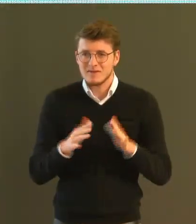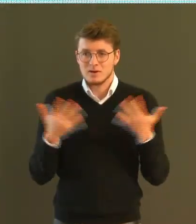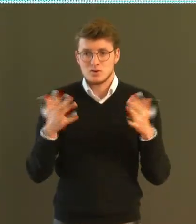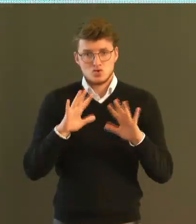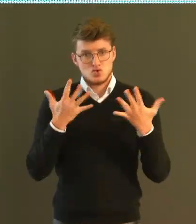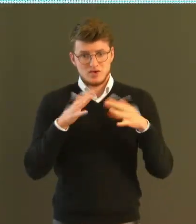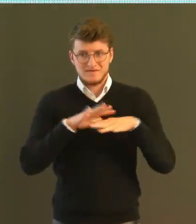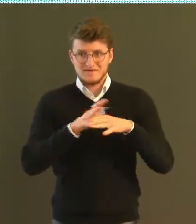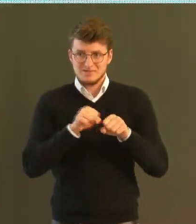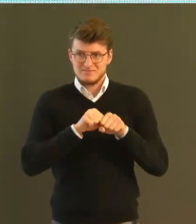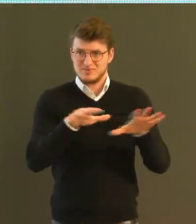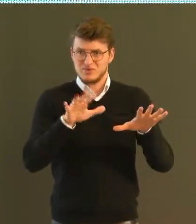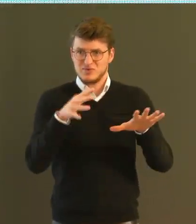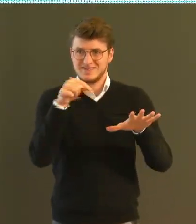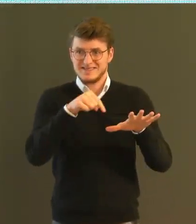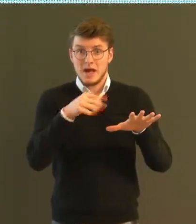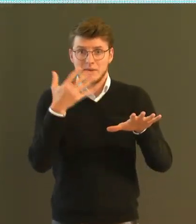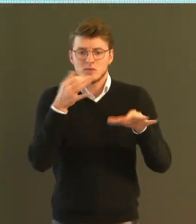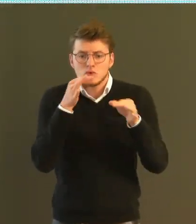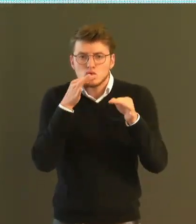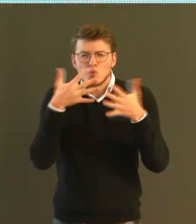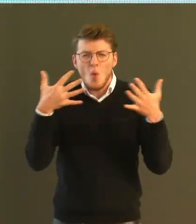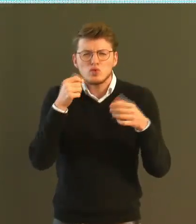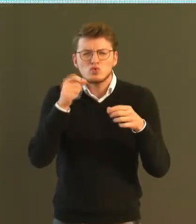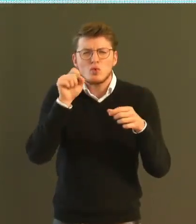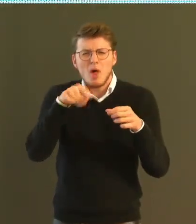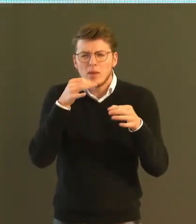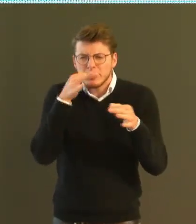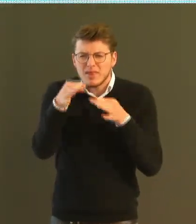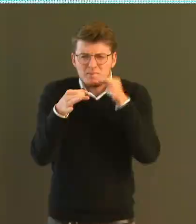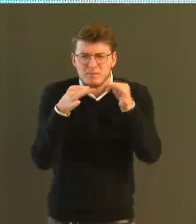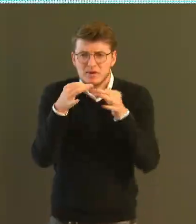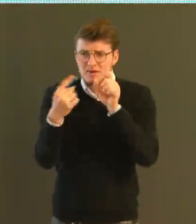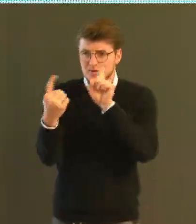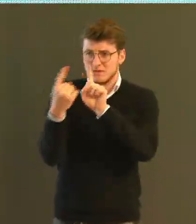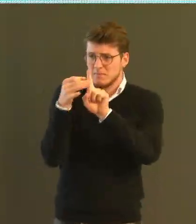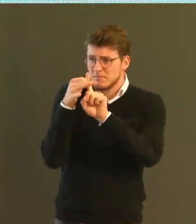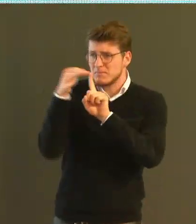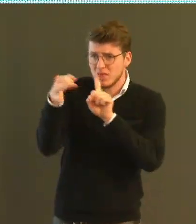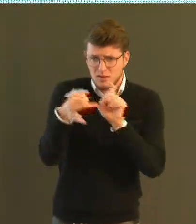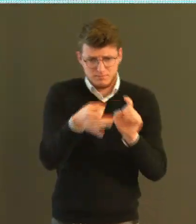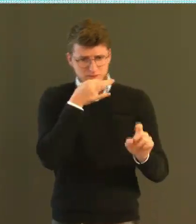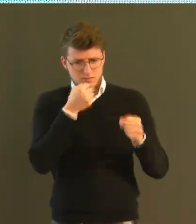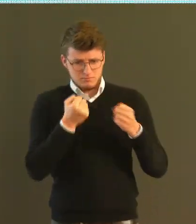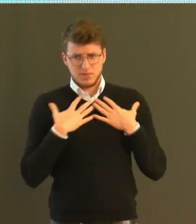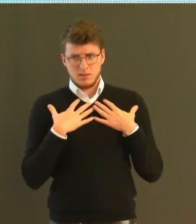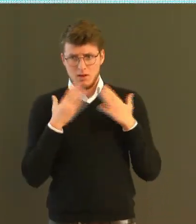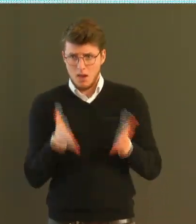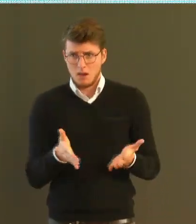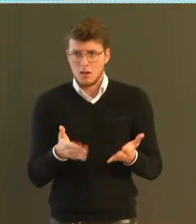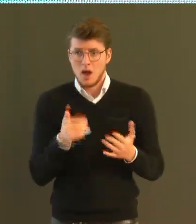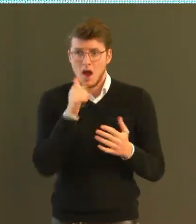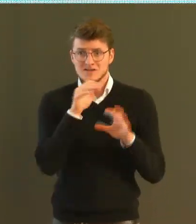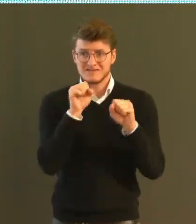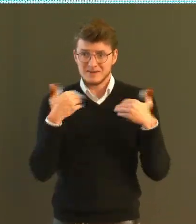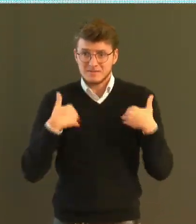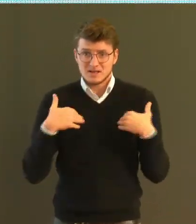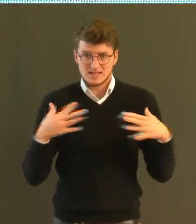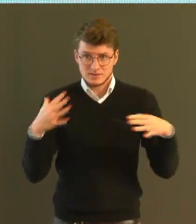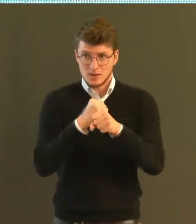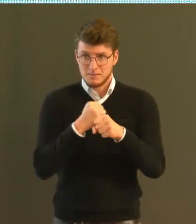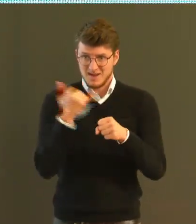dit on ne fera aucune break up courtes aux stands mounir remettent ville il n'éclaire intègre tout